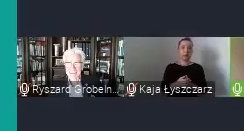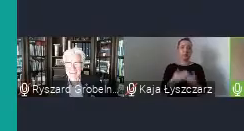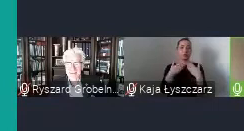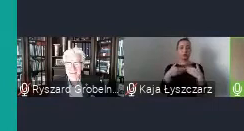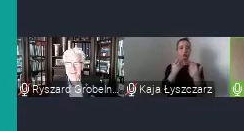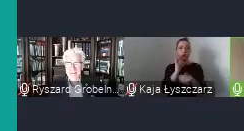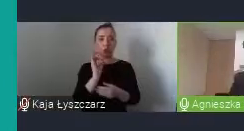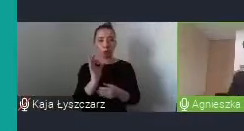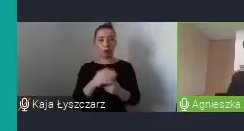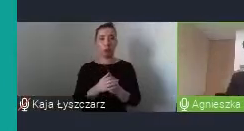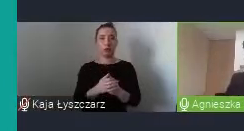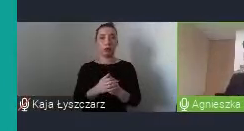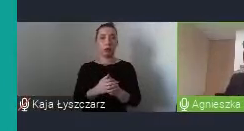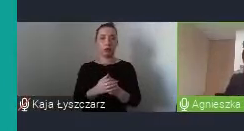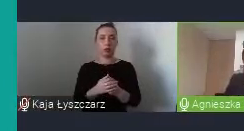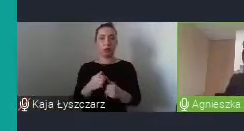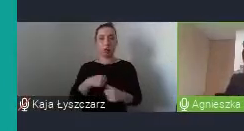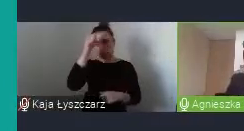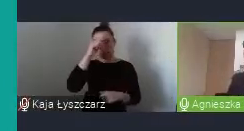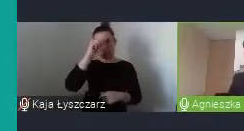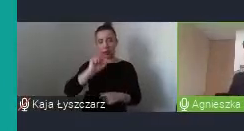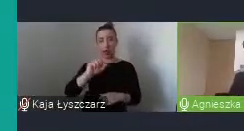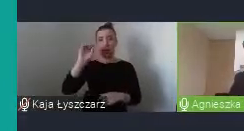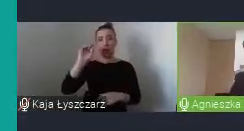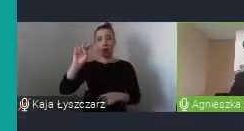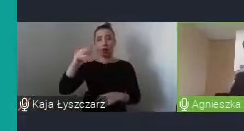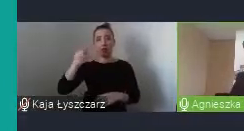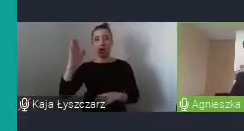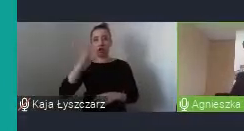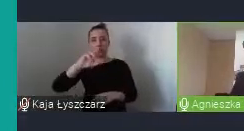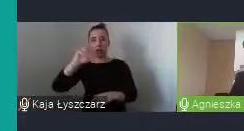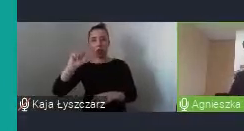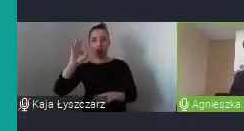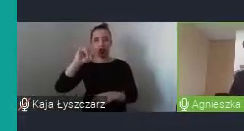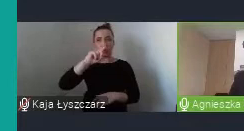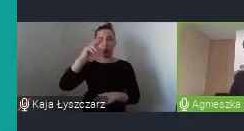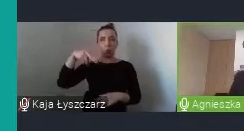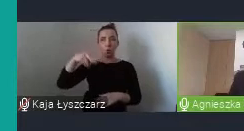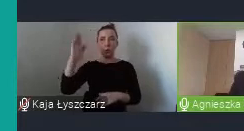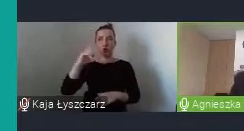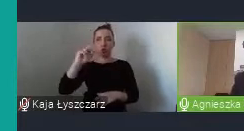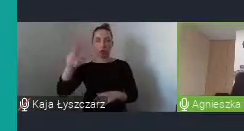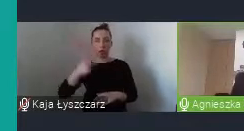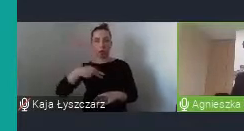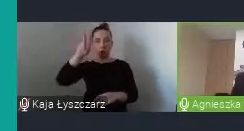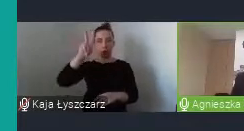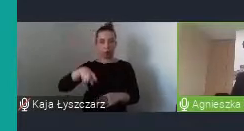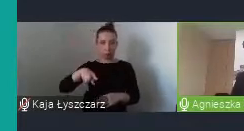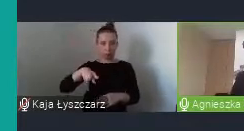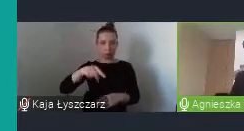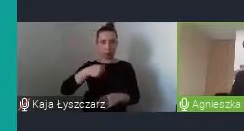Dzień dobry Państwu, bardzo mi miło. Nazywam się Agnieszka Siłuszek i od 2 miesięcy mam przyjemność